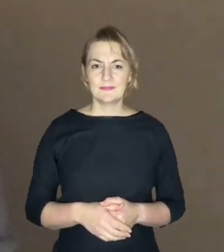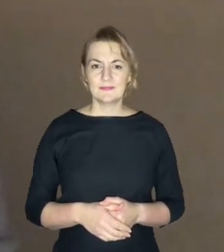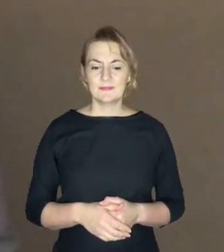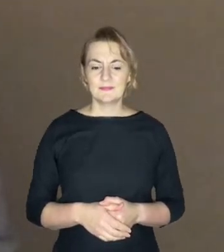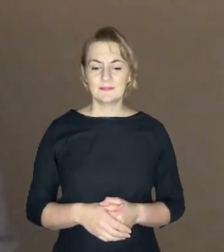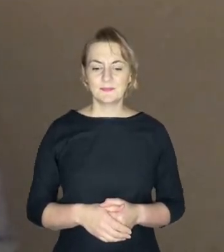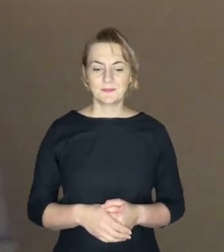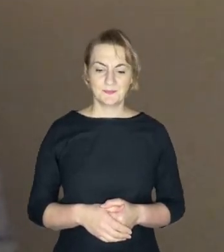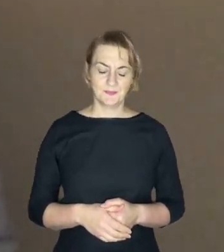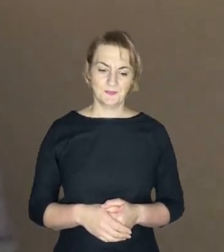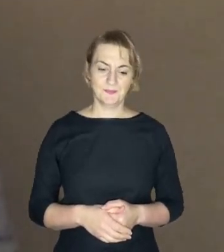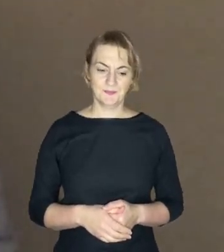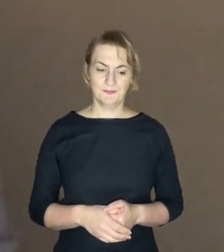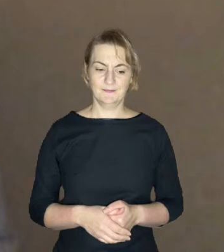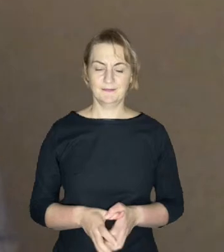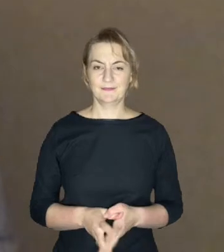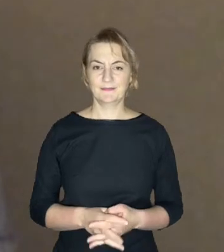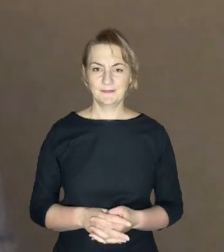więc to